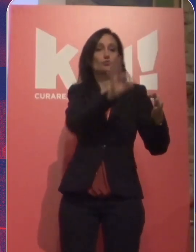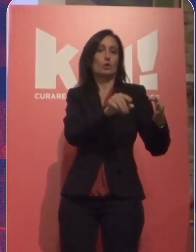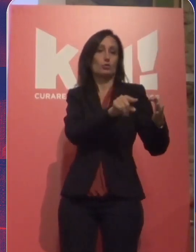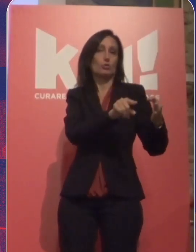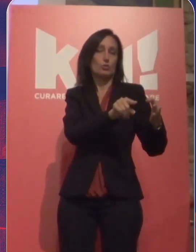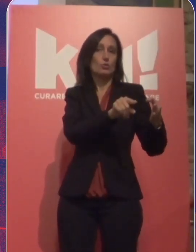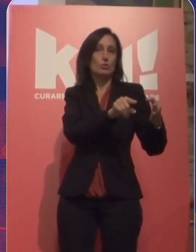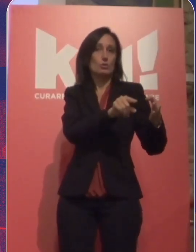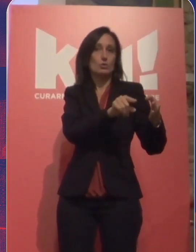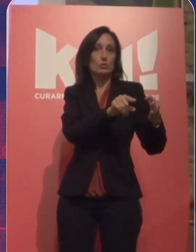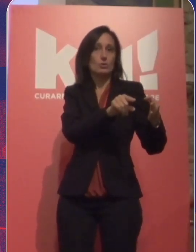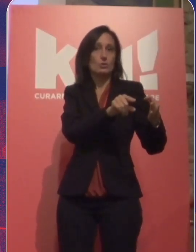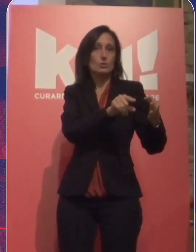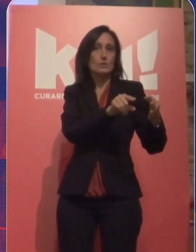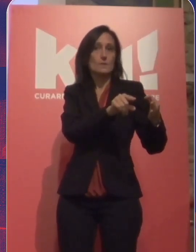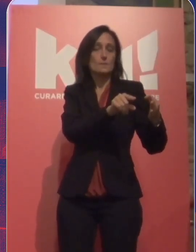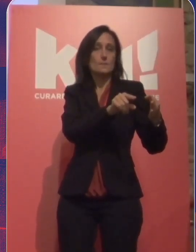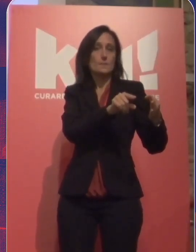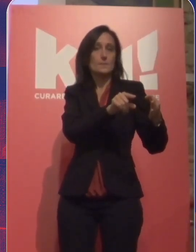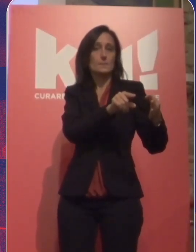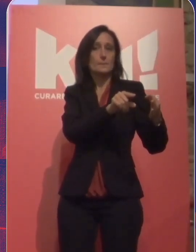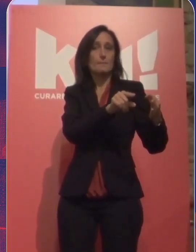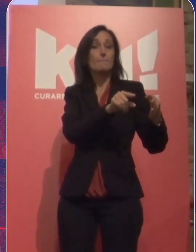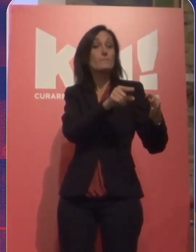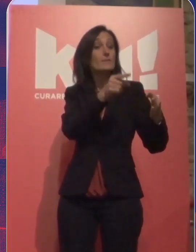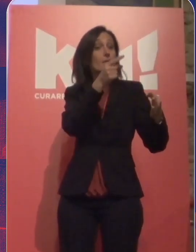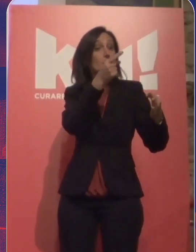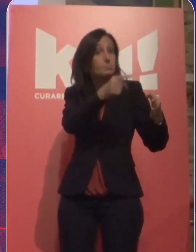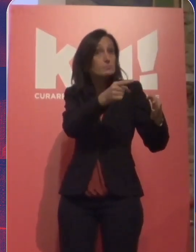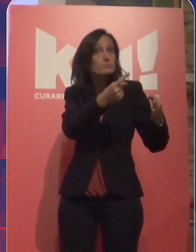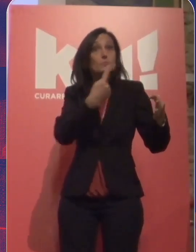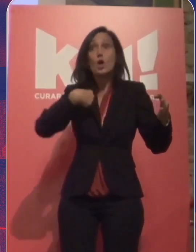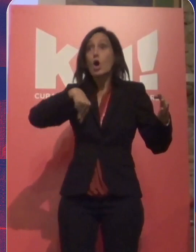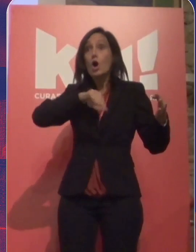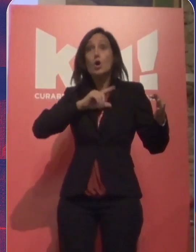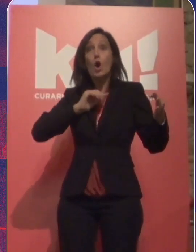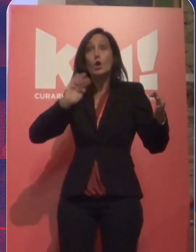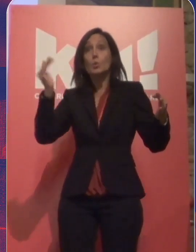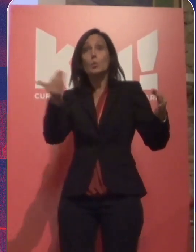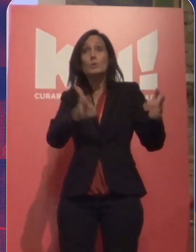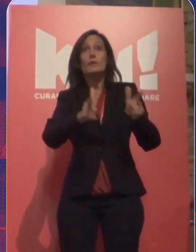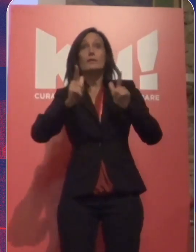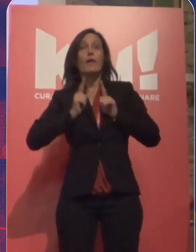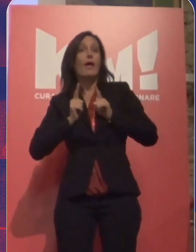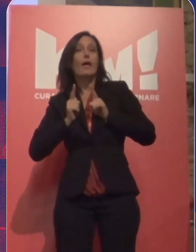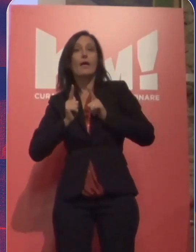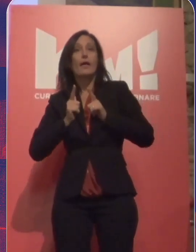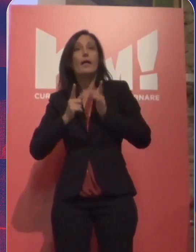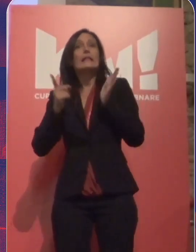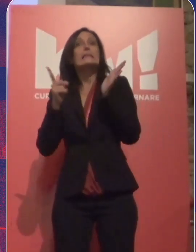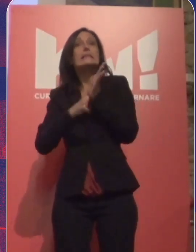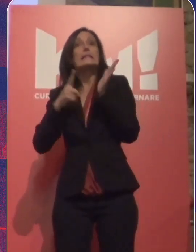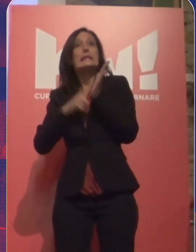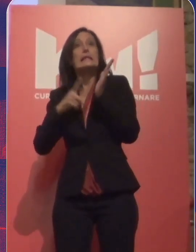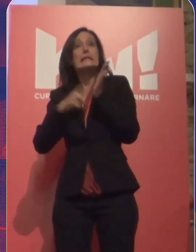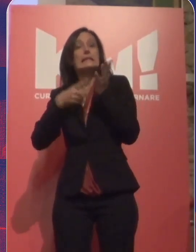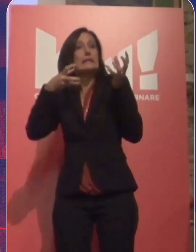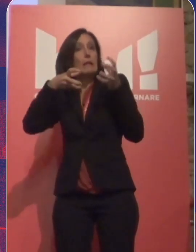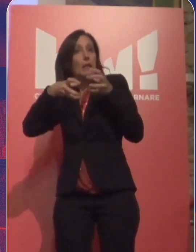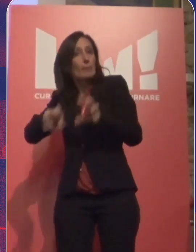questo ha comportato per tutti noi una compressione dei nostri diritti delle nostre